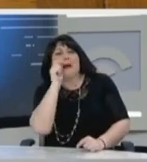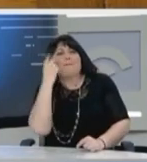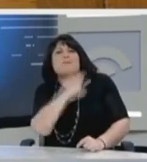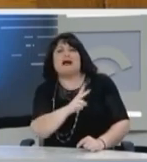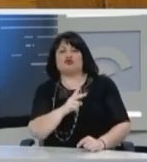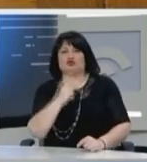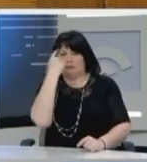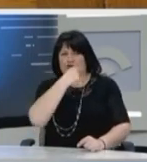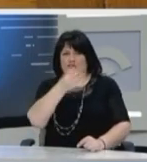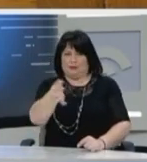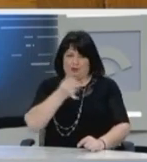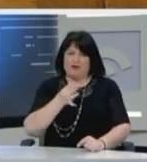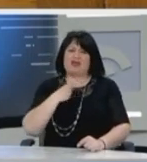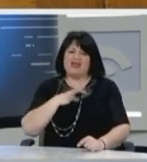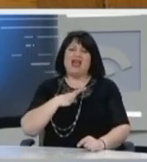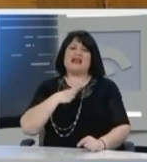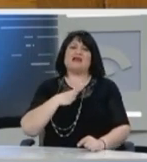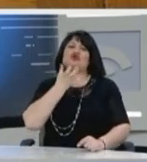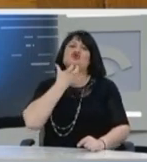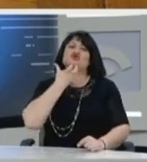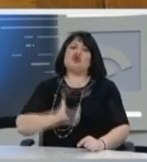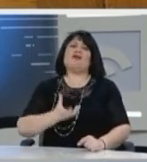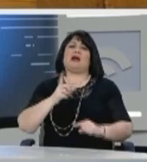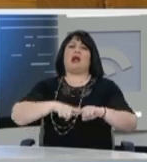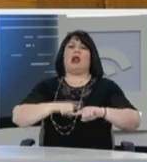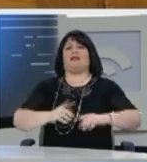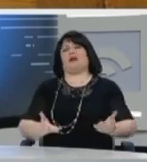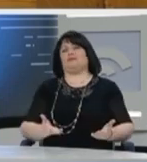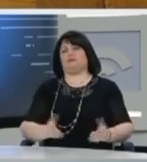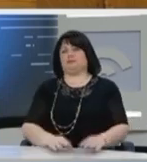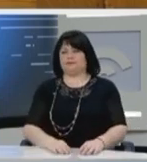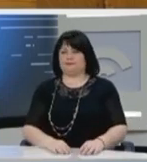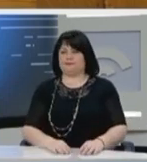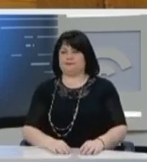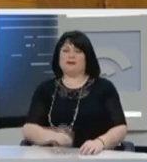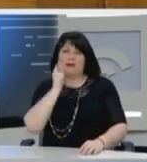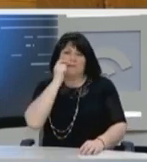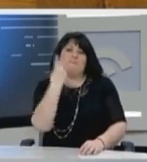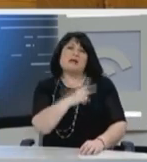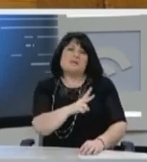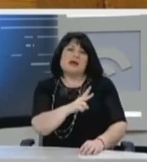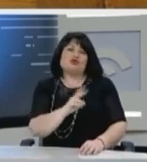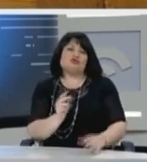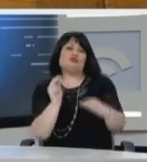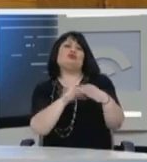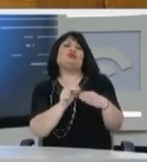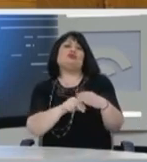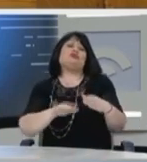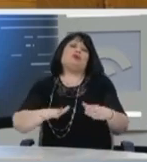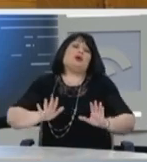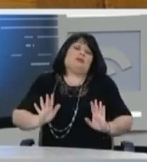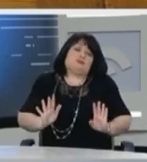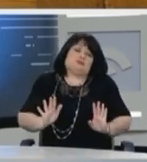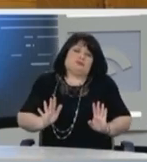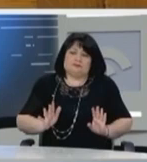εμένα προσωπικά μου είπε ότι θέλει να σοβαρευτεί η χώρα. Αυτό μου είπε. Τώρα επειδή είναι ο πατέρας σας μπορεί να σας ψηφίζει βέβαια.